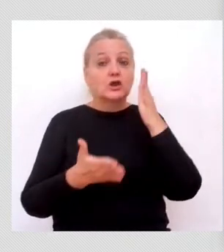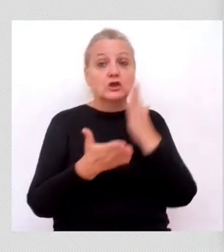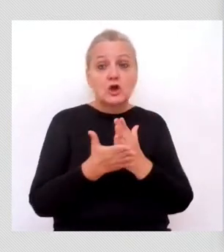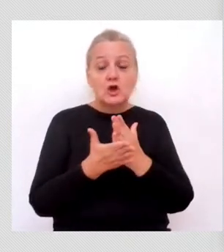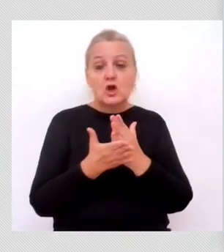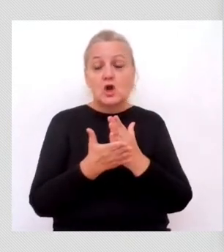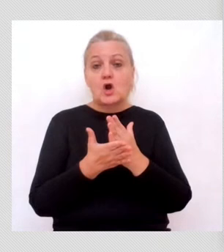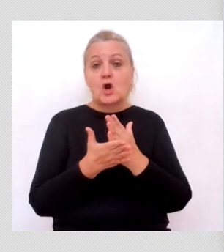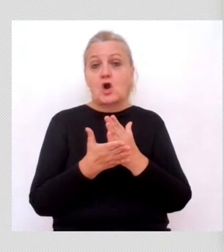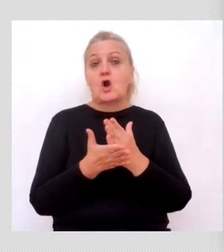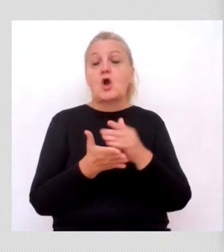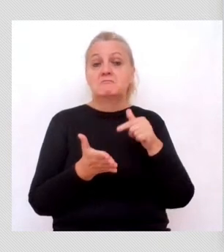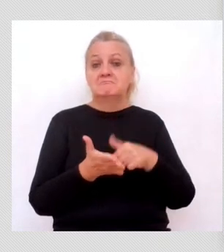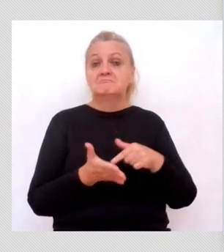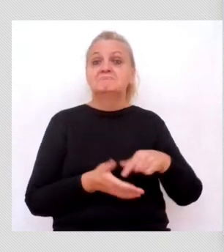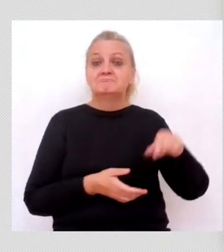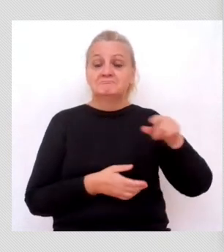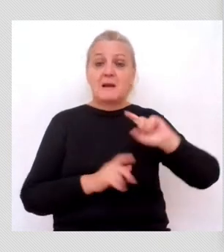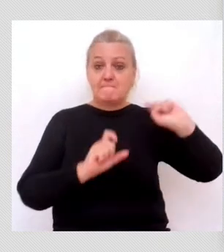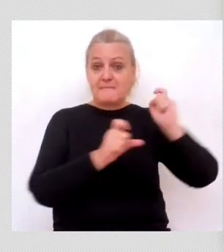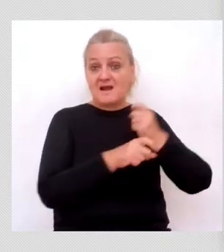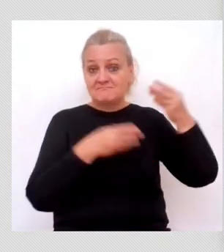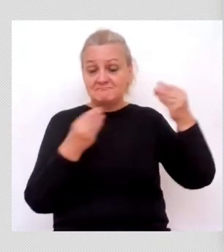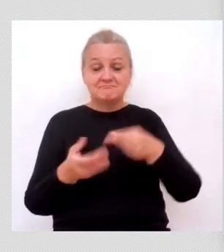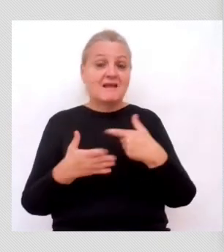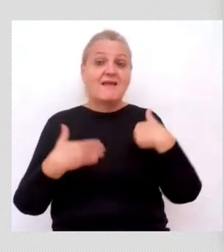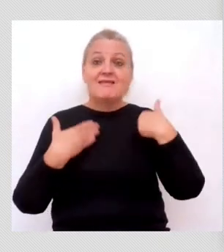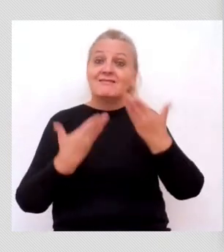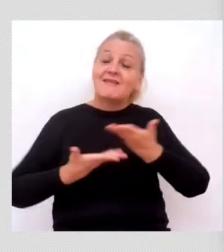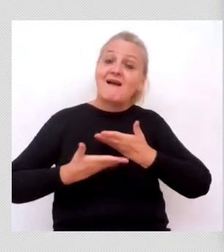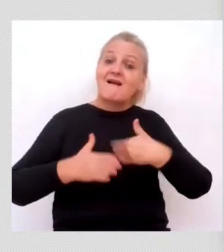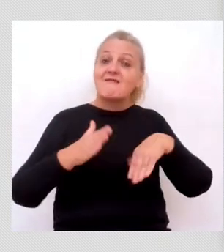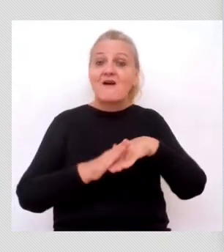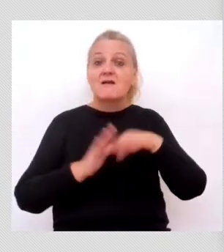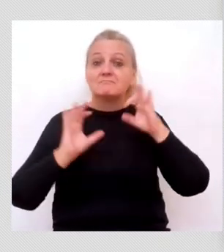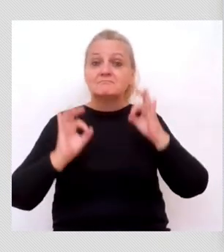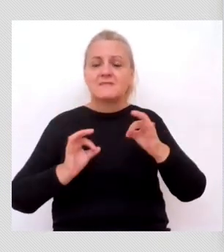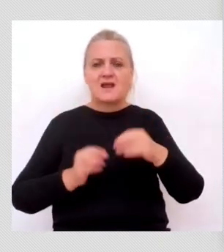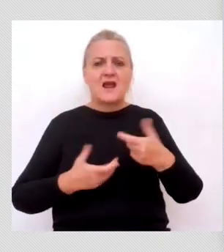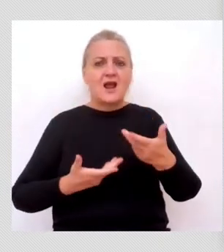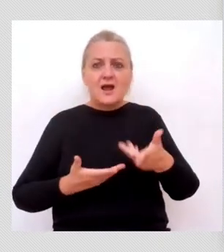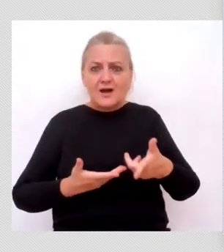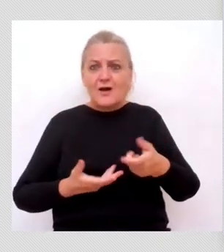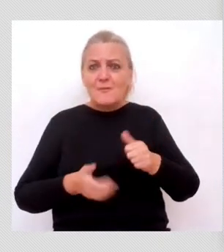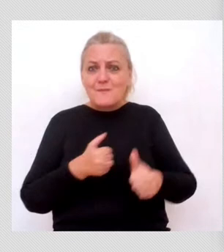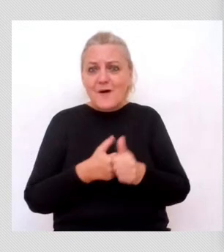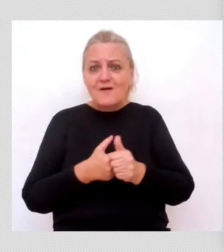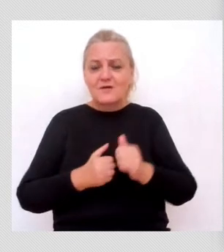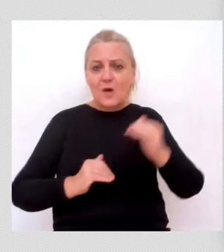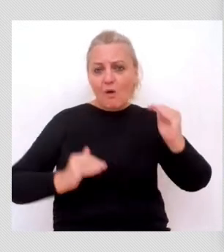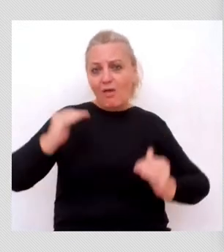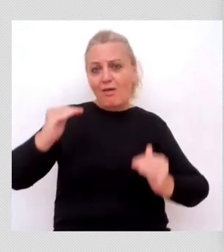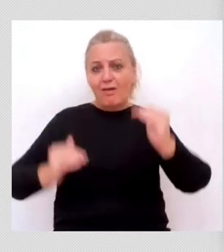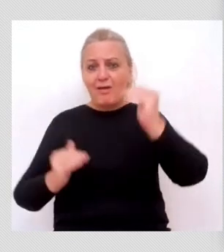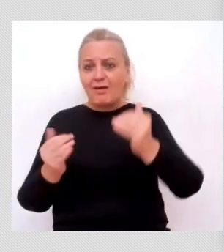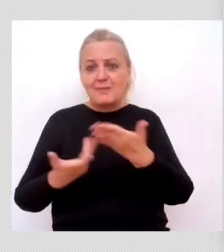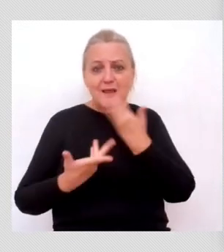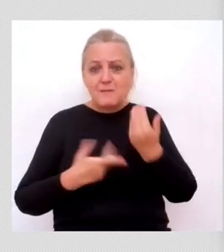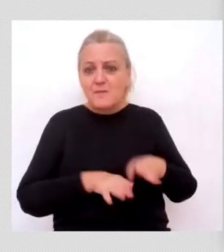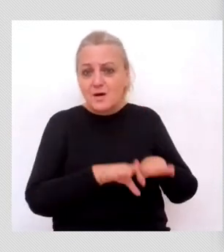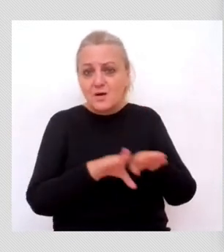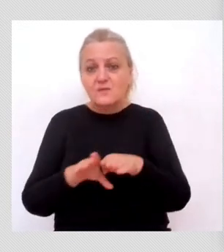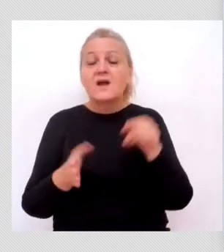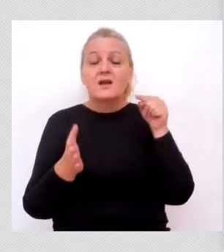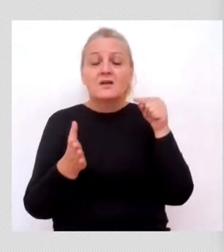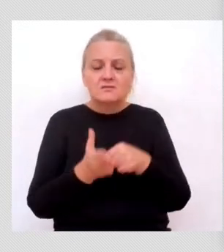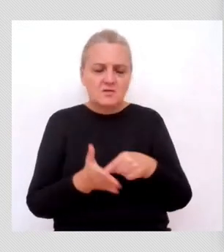publicznego tak naprawdę nie gwarantuje nam tego, co żeśmy oczekiwali, a wręcz buduje nierówności. Więc ja bym jednak się zastanowił, czy nie